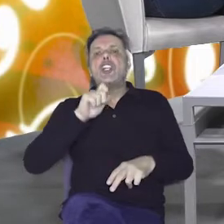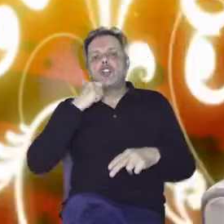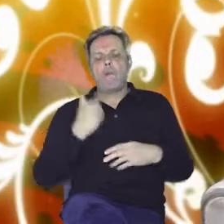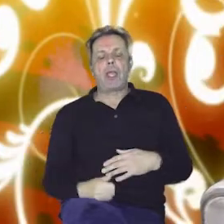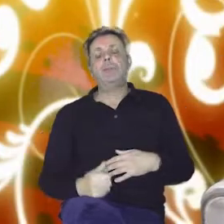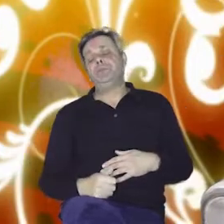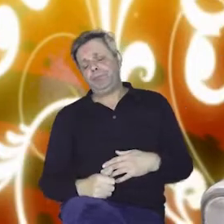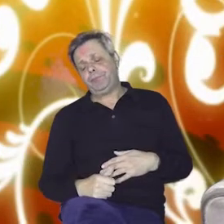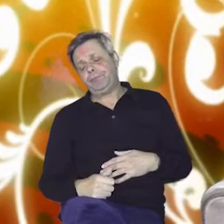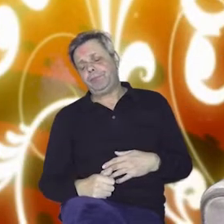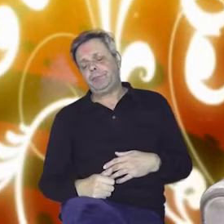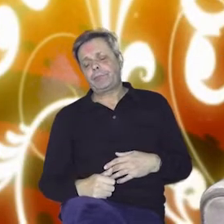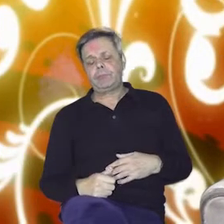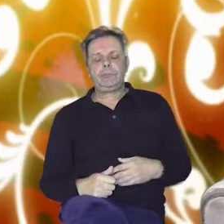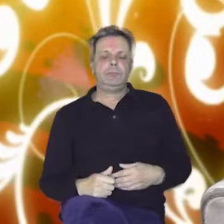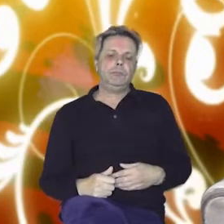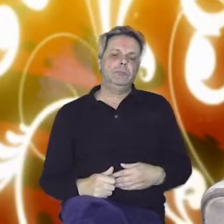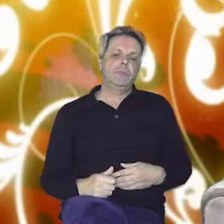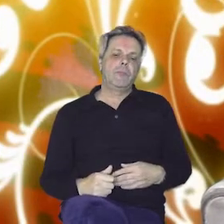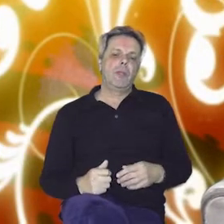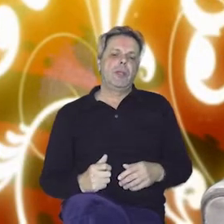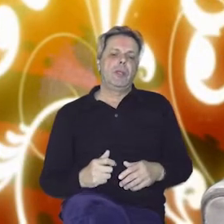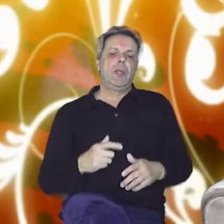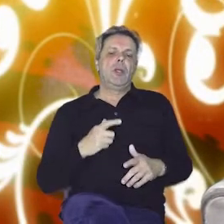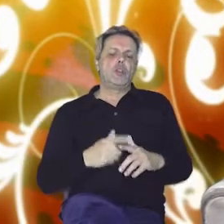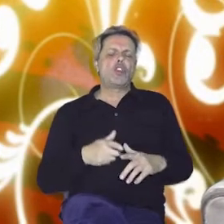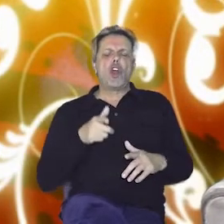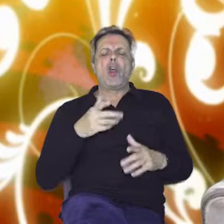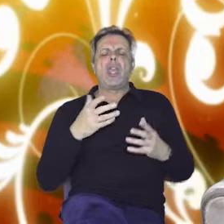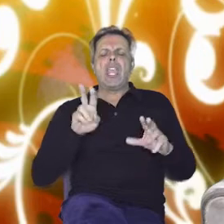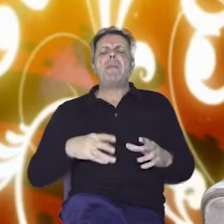su to ime jako mnogo promišljenja o tome.